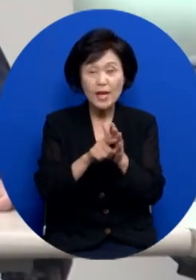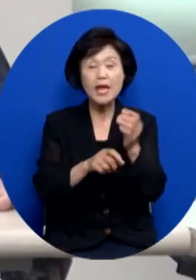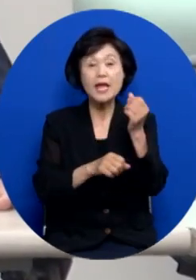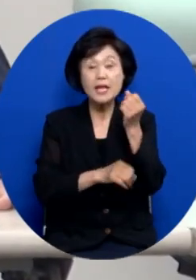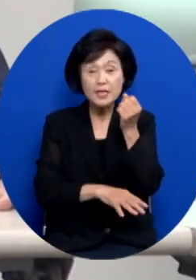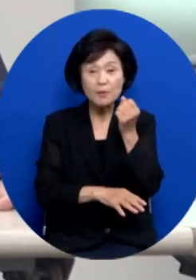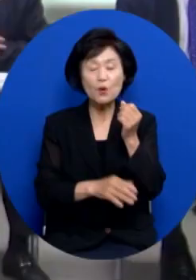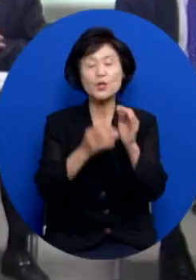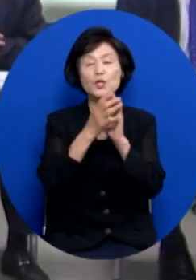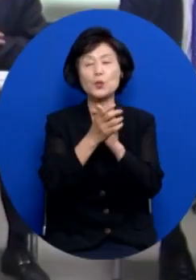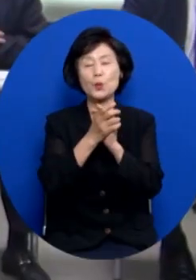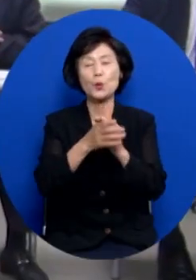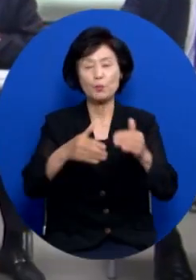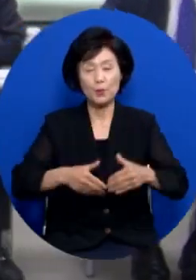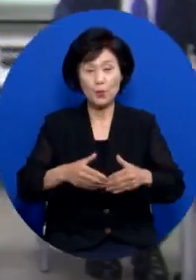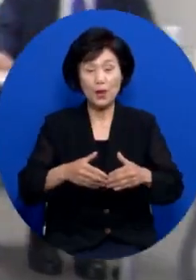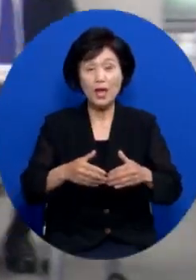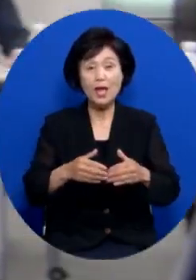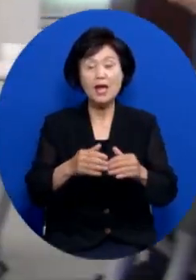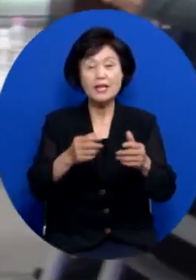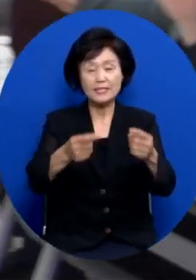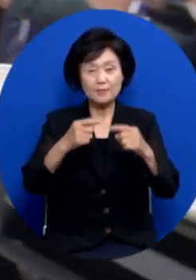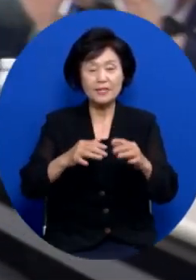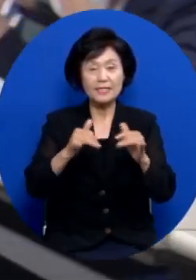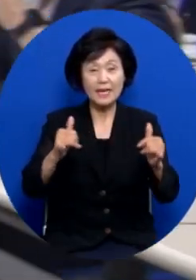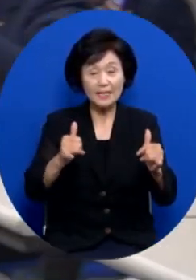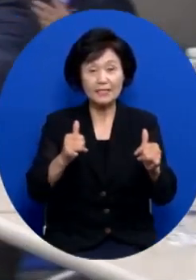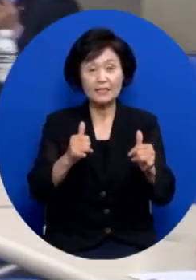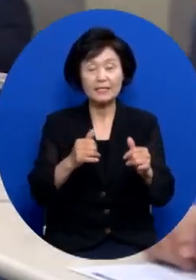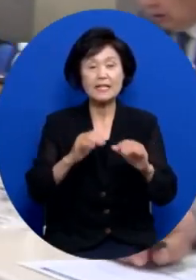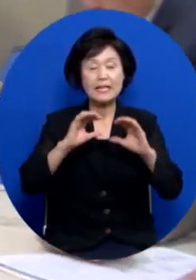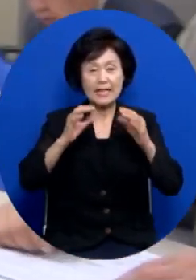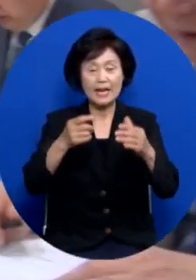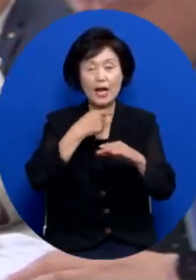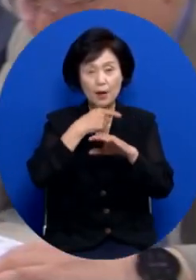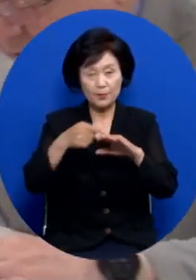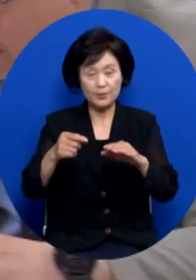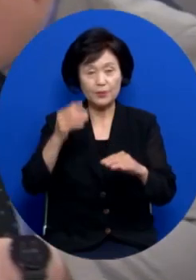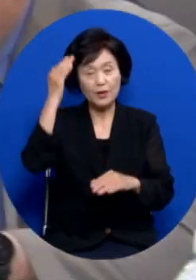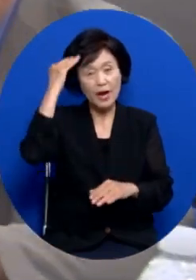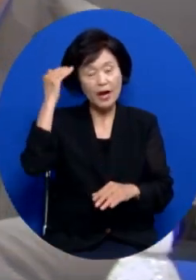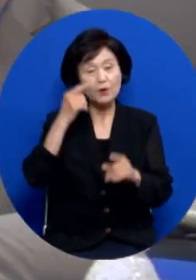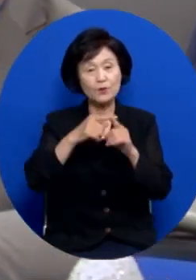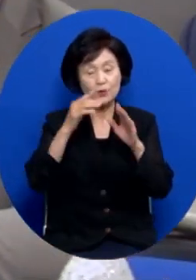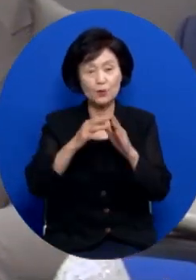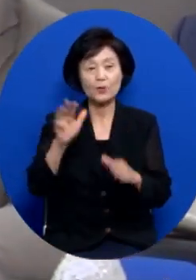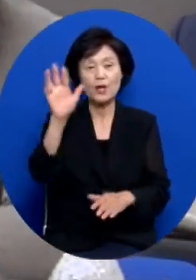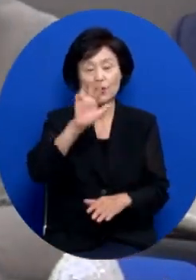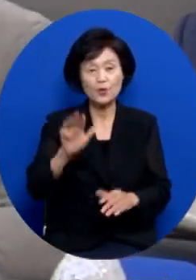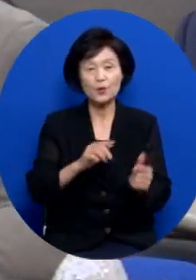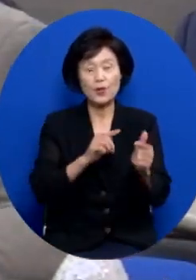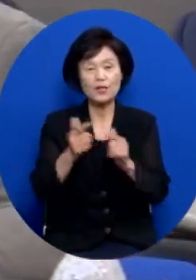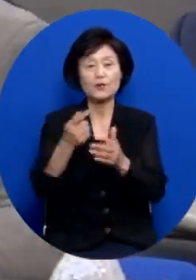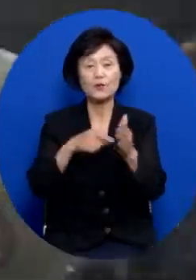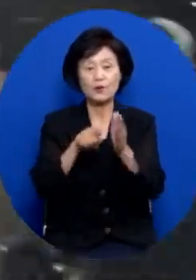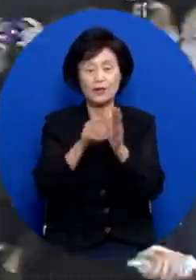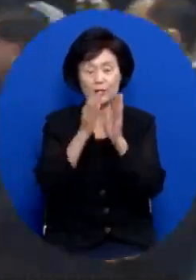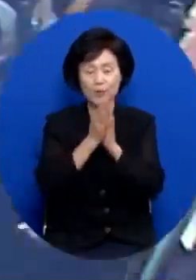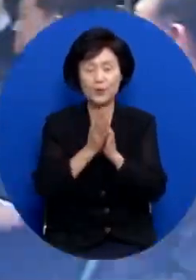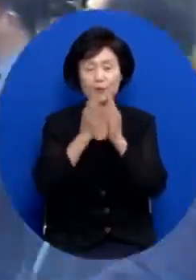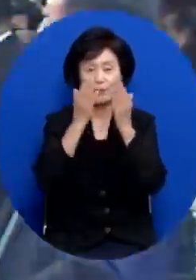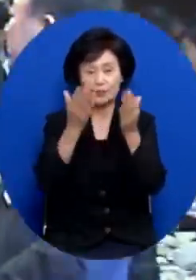있어야 한다는 공감대 속에서 참석자들은 간담회전 나라와 민족 한국교회 총회 등을 위해 기도했습니다